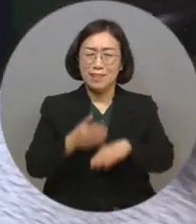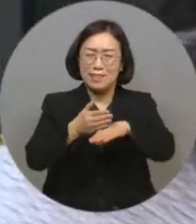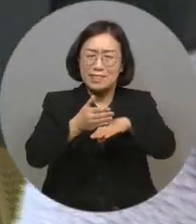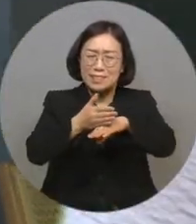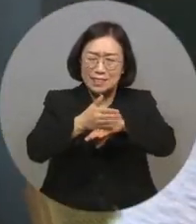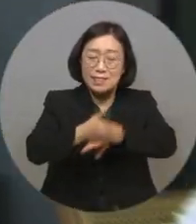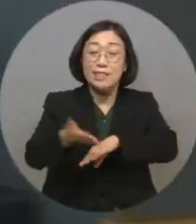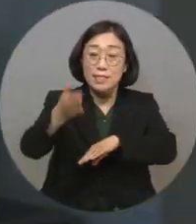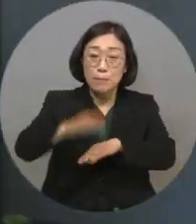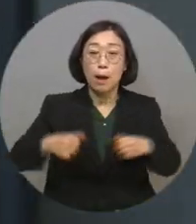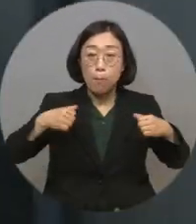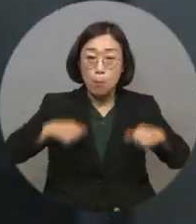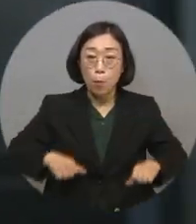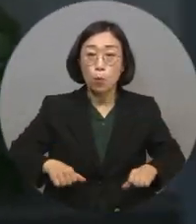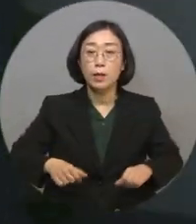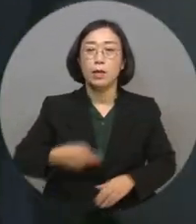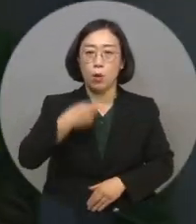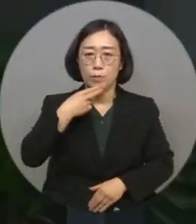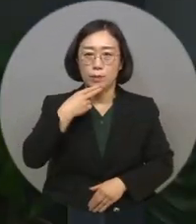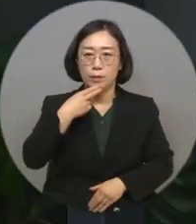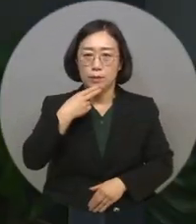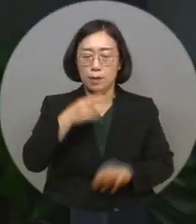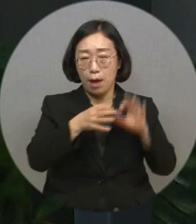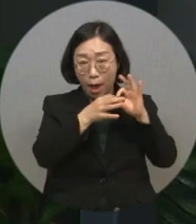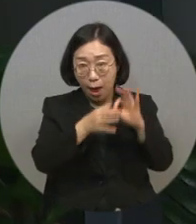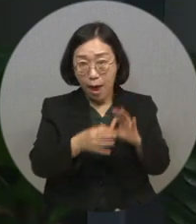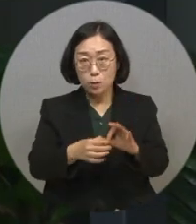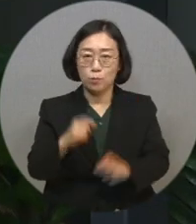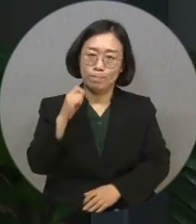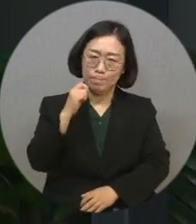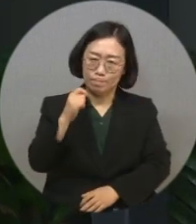느리지만 포기하지 않고 꿈을 향해 나아가는 청년 느린